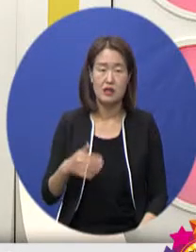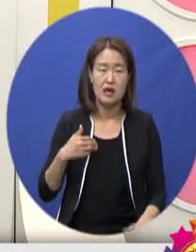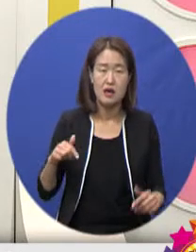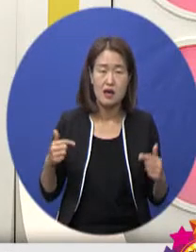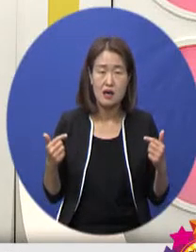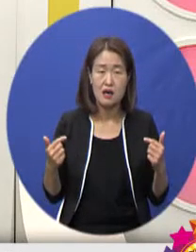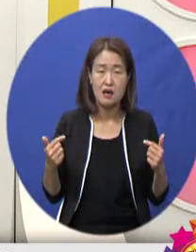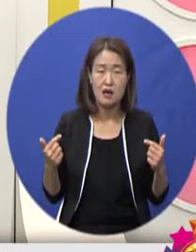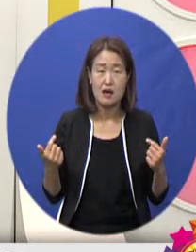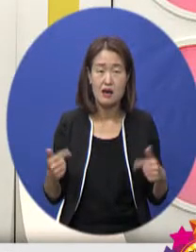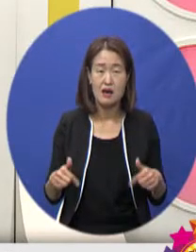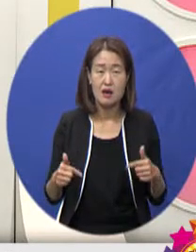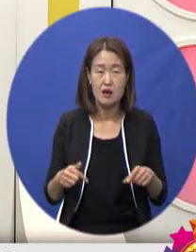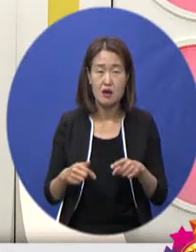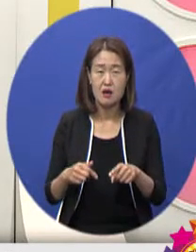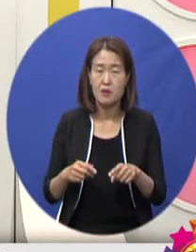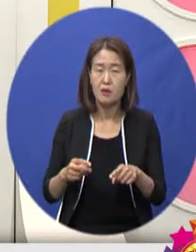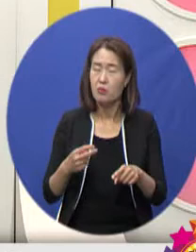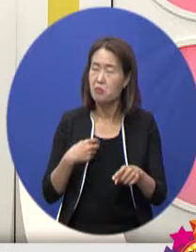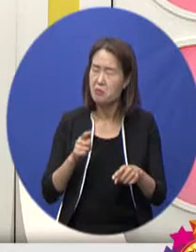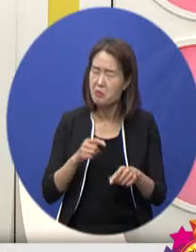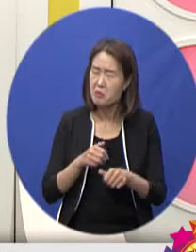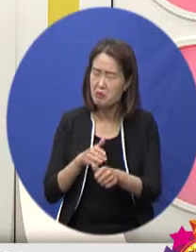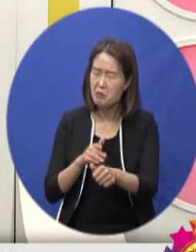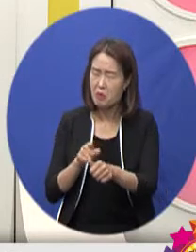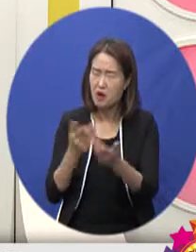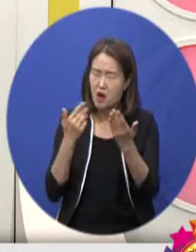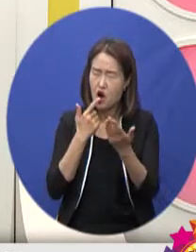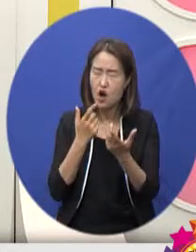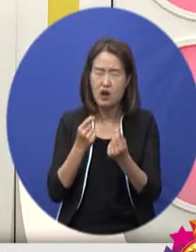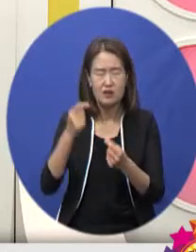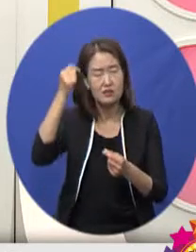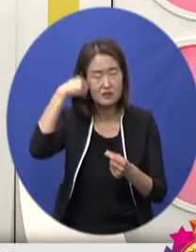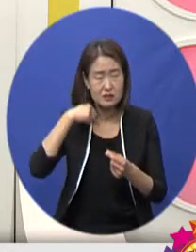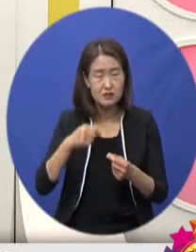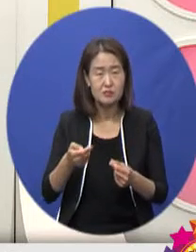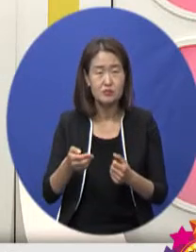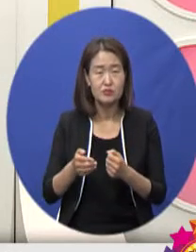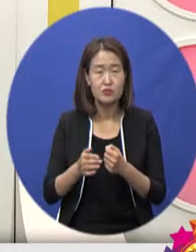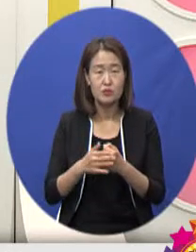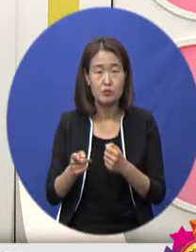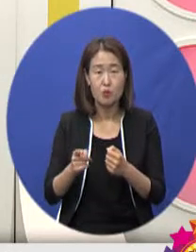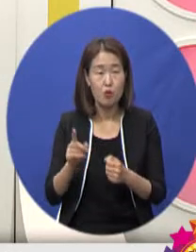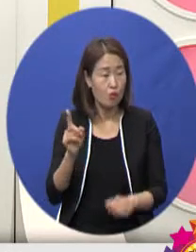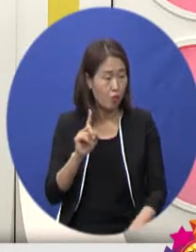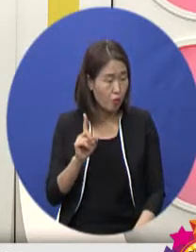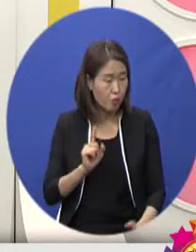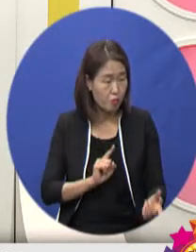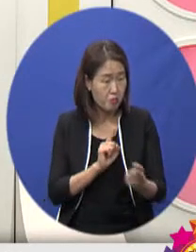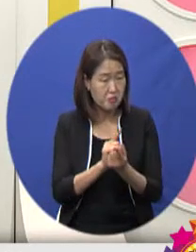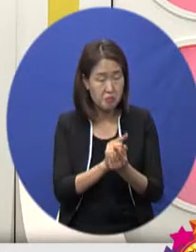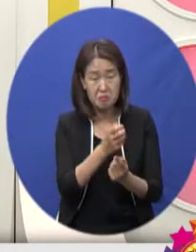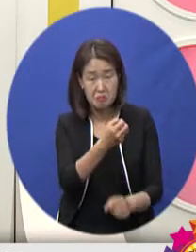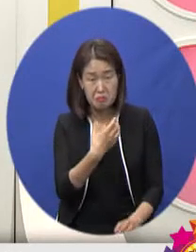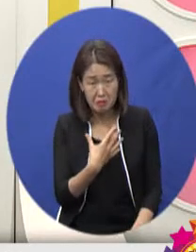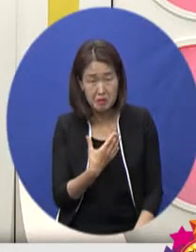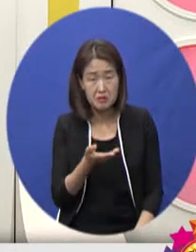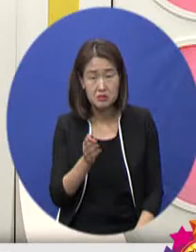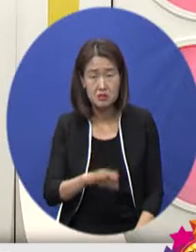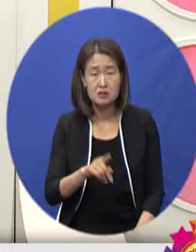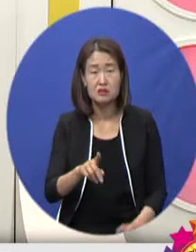자기 보기는 제일 짠하게 봤는 것 같아요. 그러니까 하루 종일 만나자 그래요. 네. 이제 그때는 이제